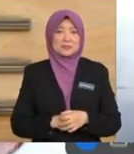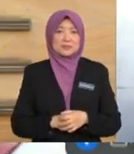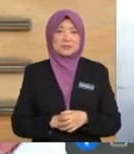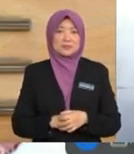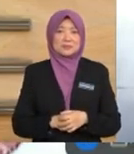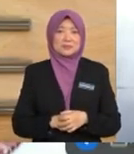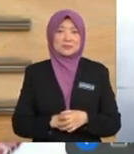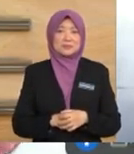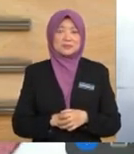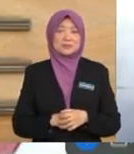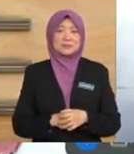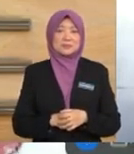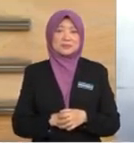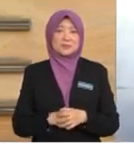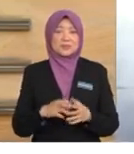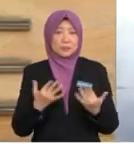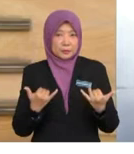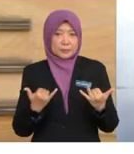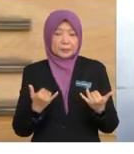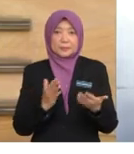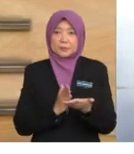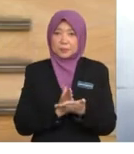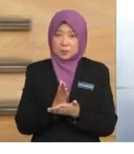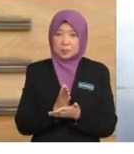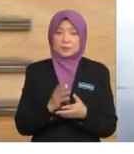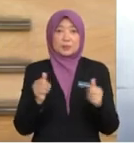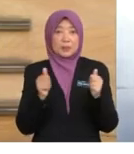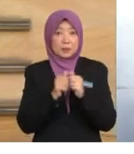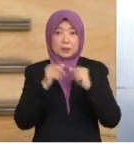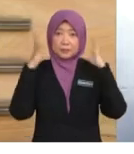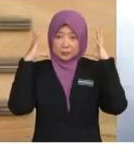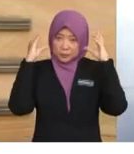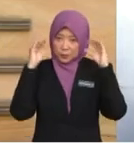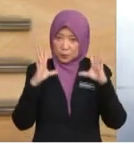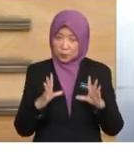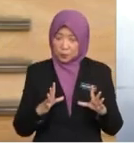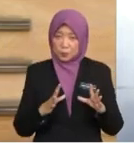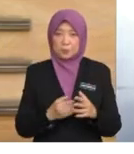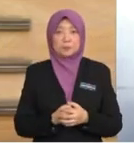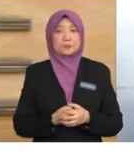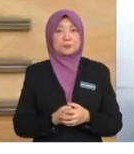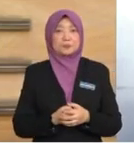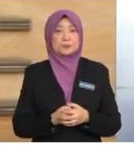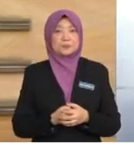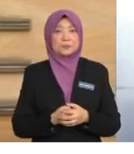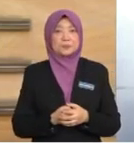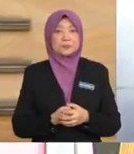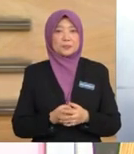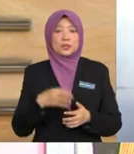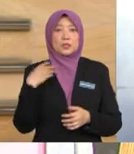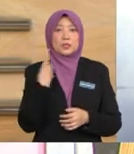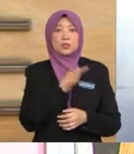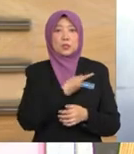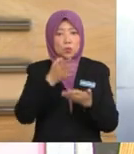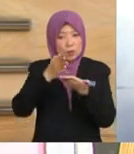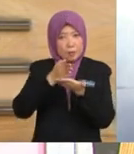Okey, baiklah. Saya nak terus bersama dengan cikgu. Nak kita ratakan ya, cikgu?